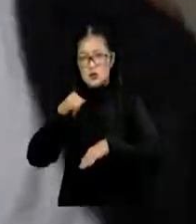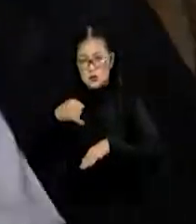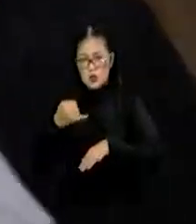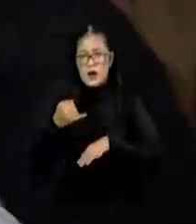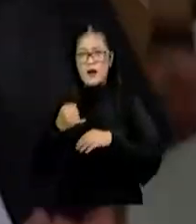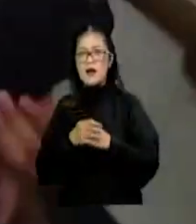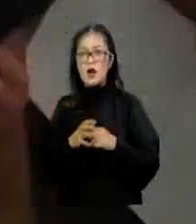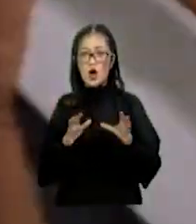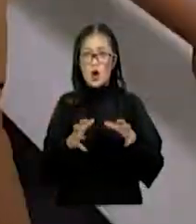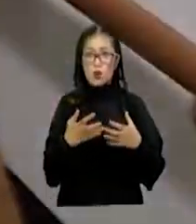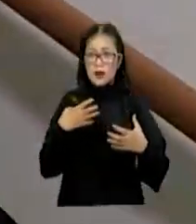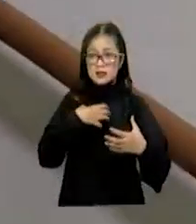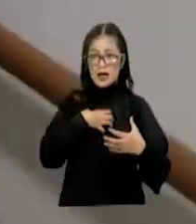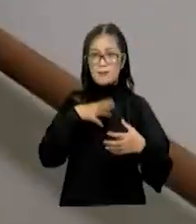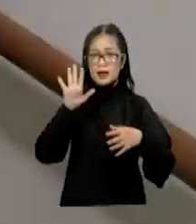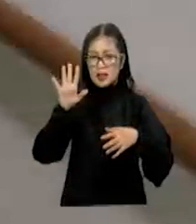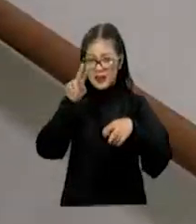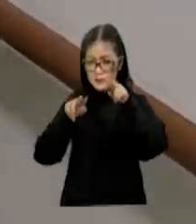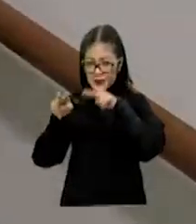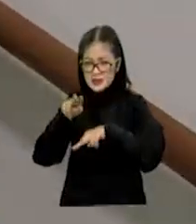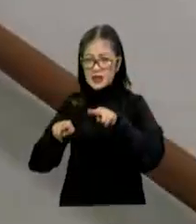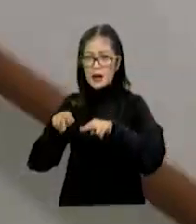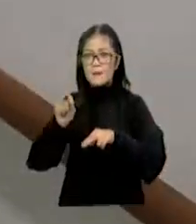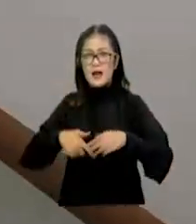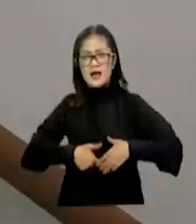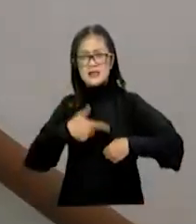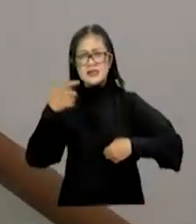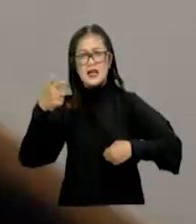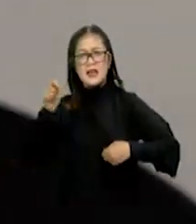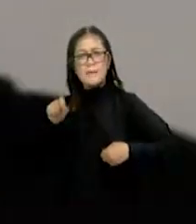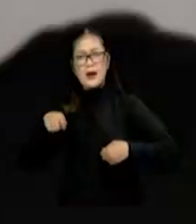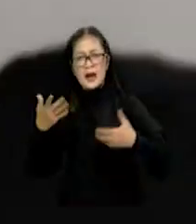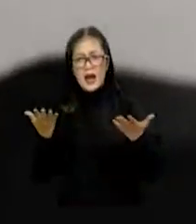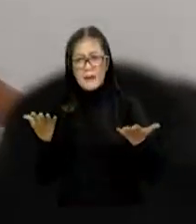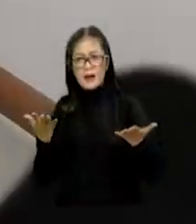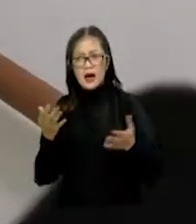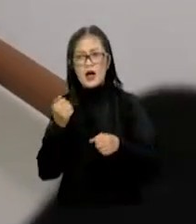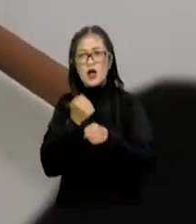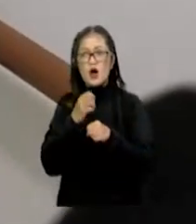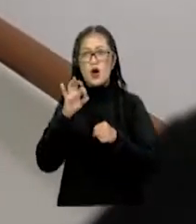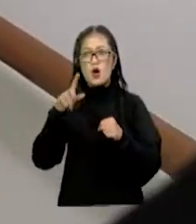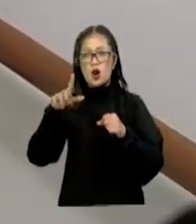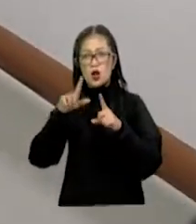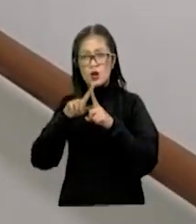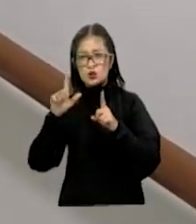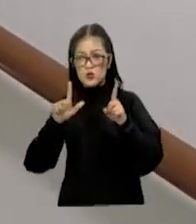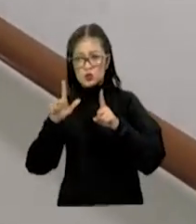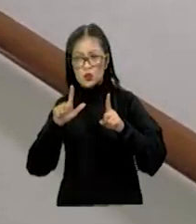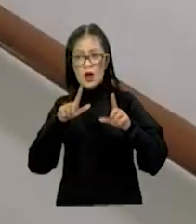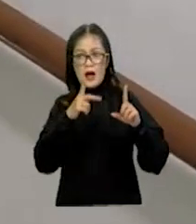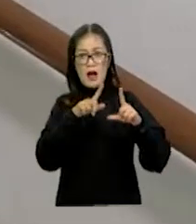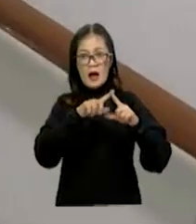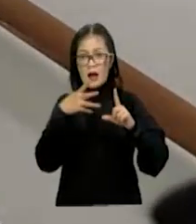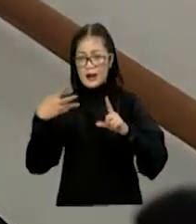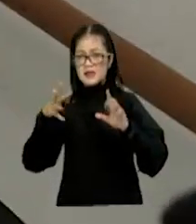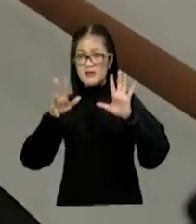Komnas HAM juga akan mendalami terkait senjata yang digunakan untuk menembak Brigadir Yosua, yakni Glock 17 dan HS9 yang digunakan Brigadir